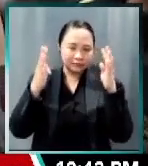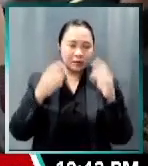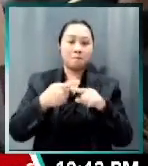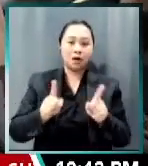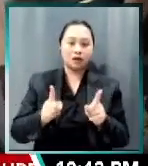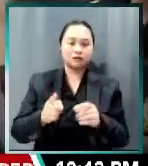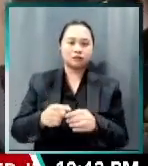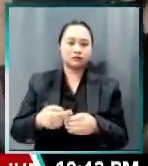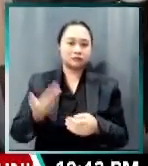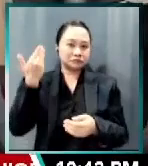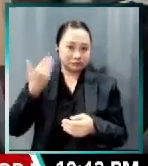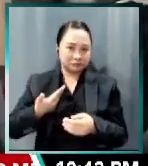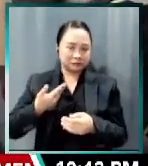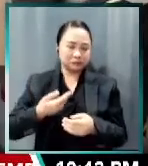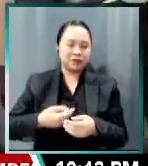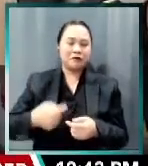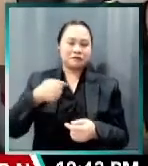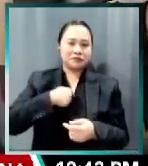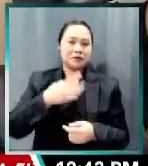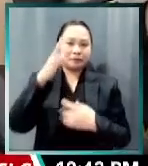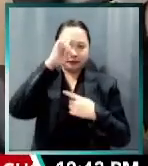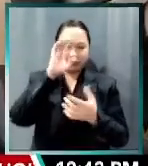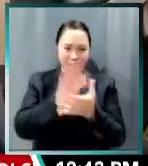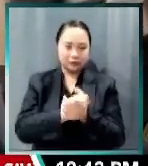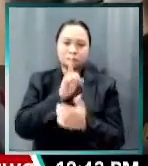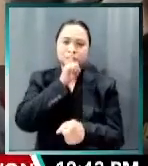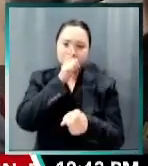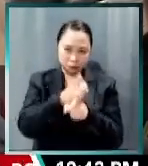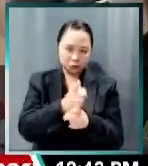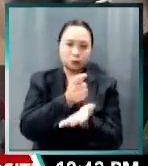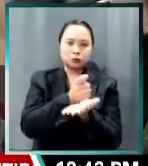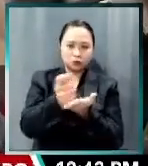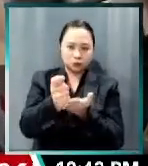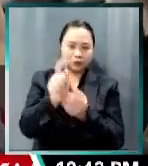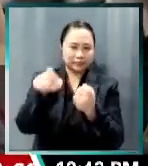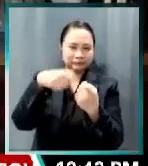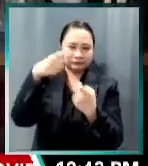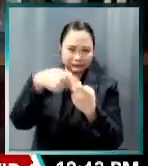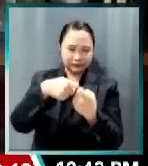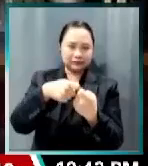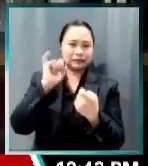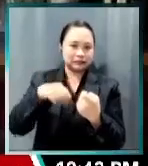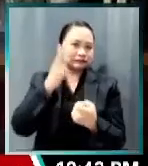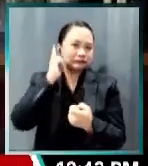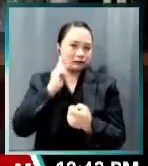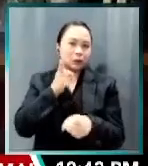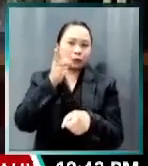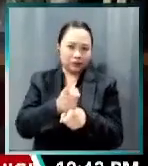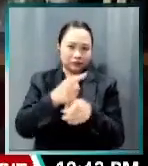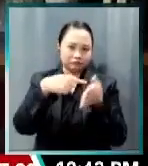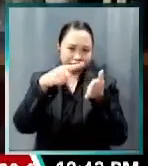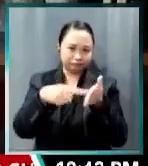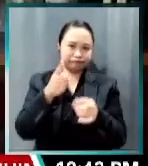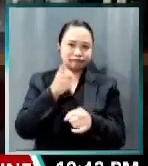of truth. Hanggat maaari, lahat ay accurate at historically correct. Nauna nang sinabi